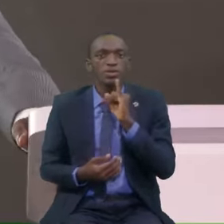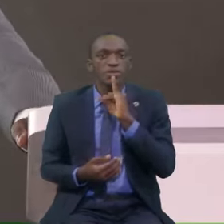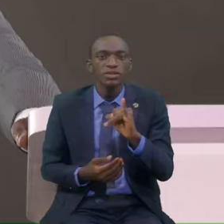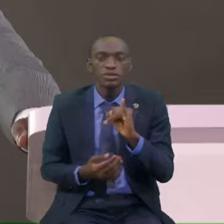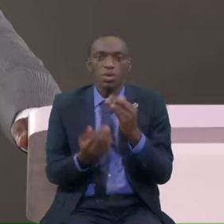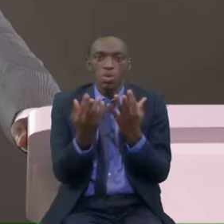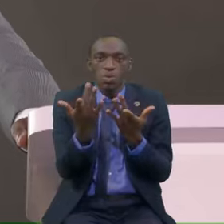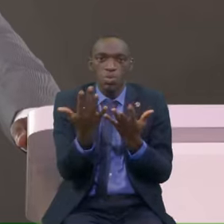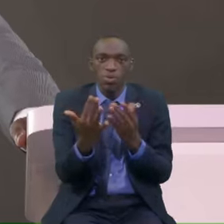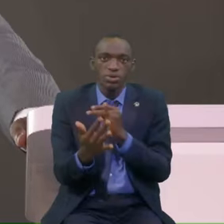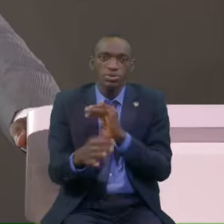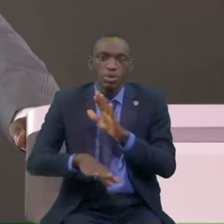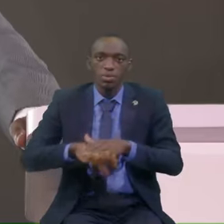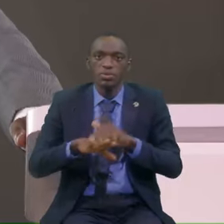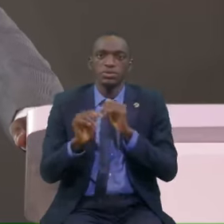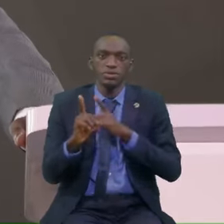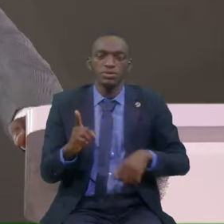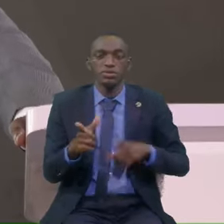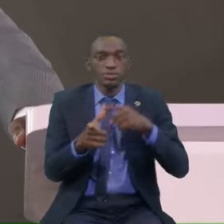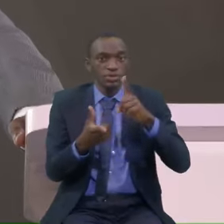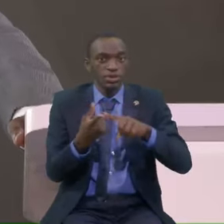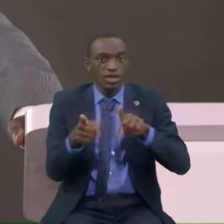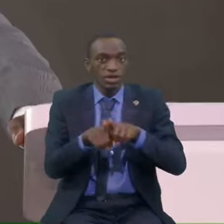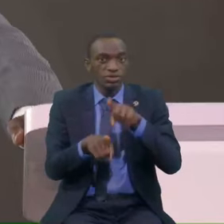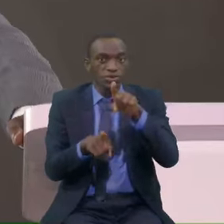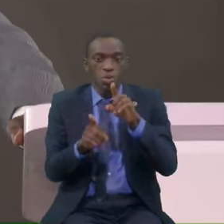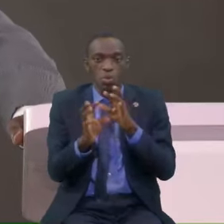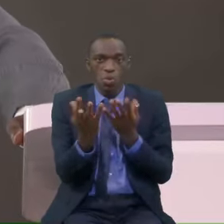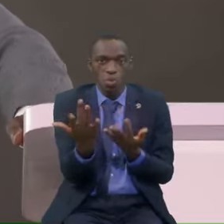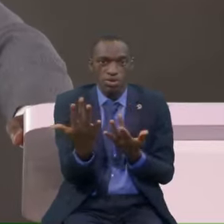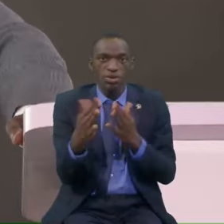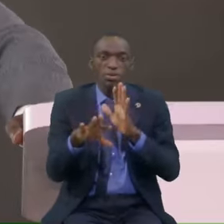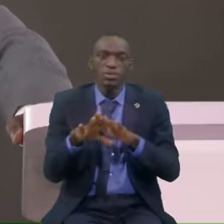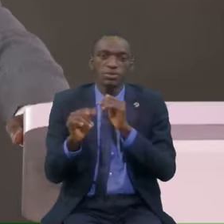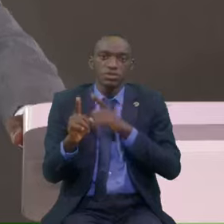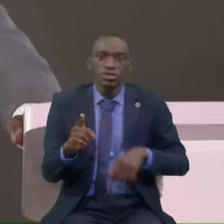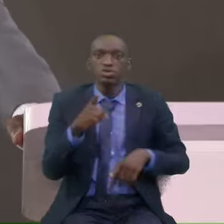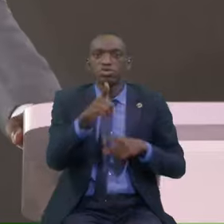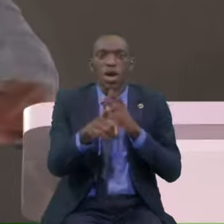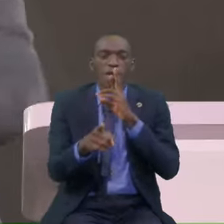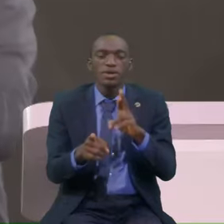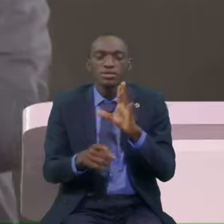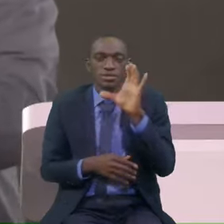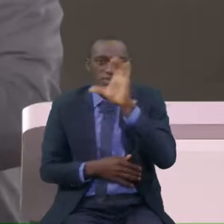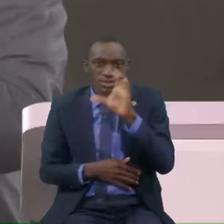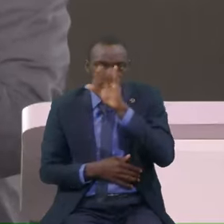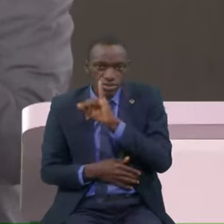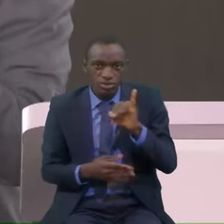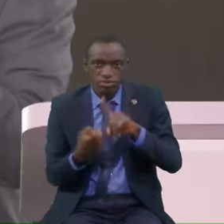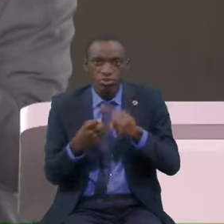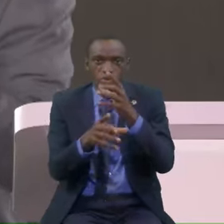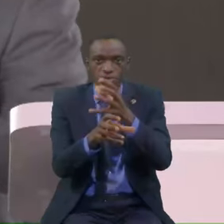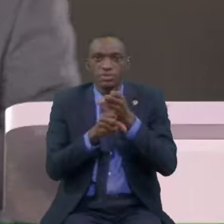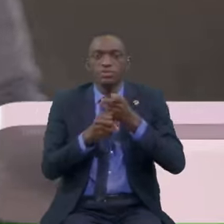confie-toi en l'Éternel. Et comme tu te confies en lui, tu cherches à recevoir la